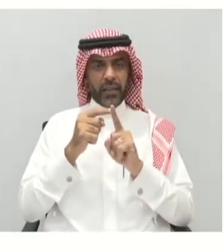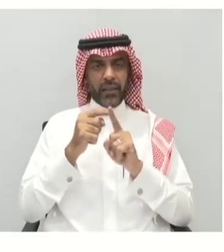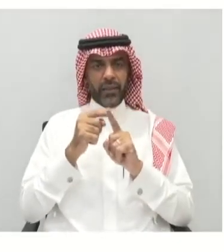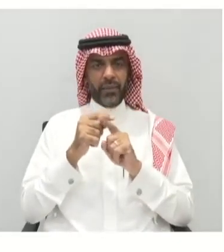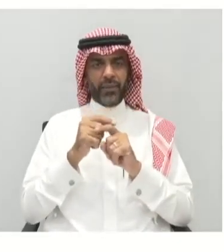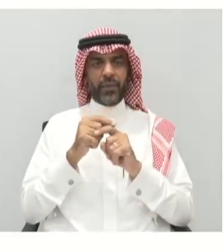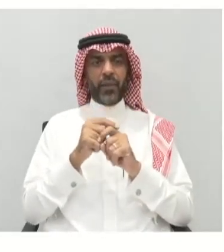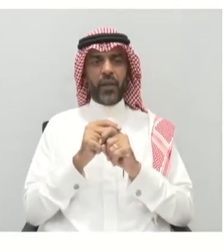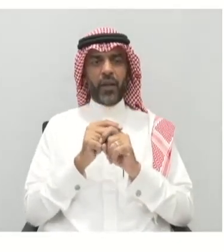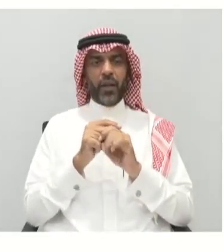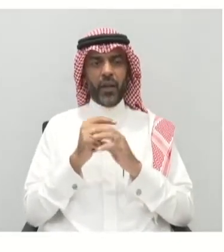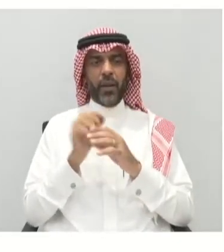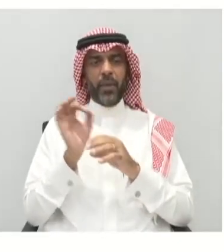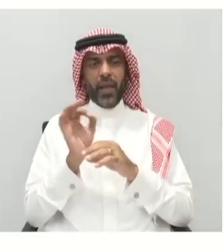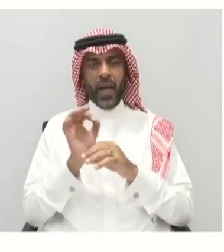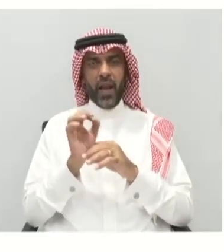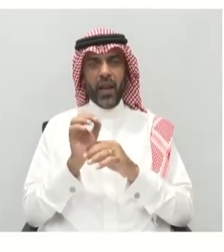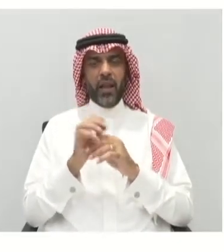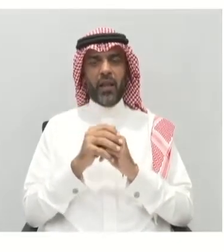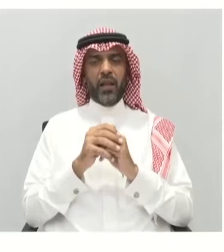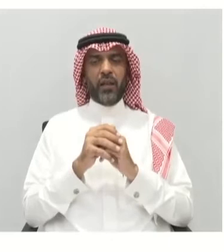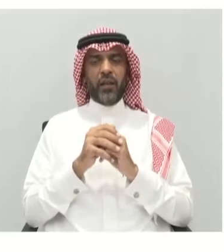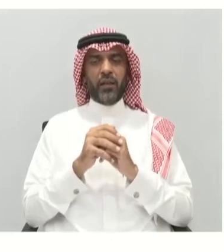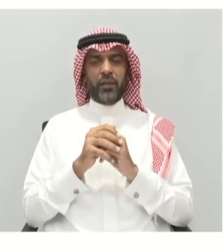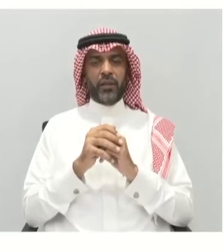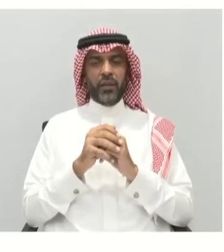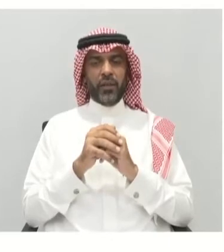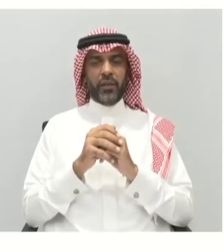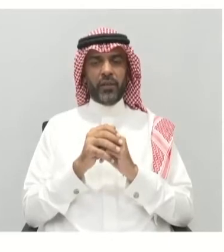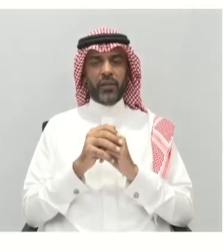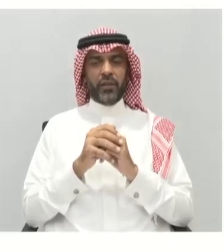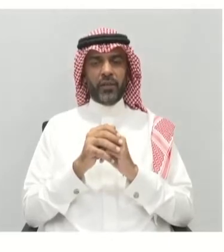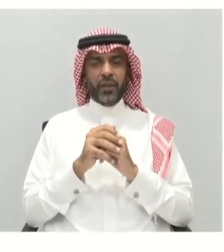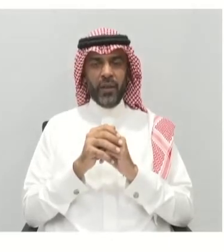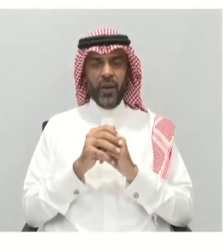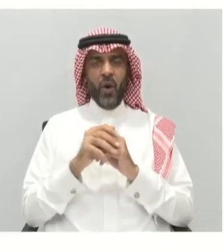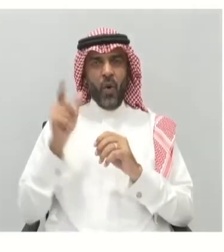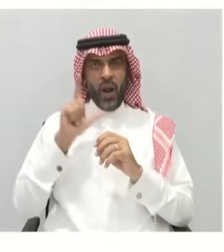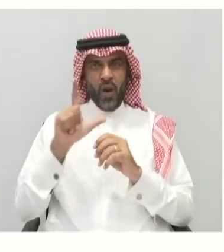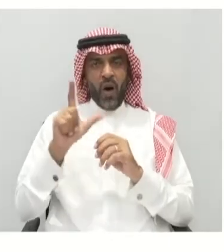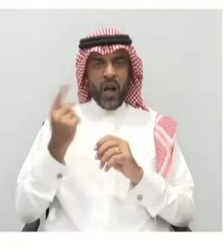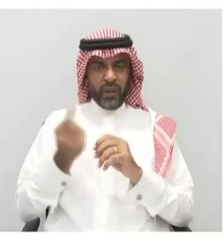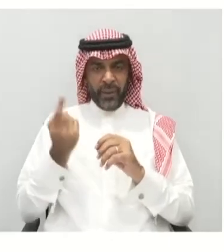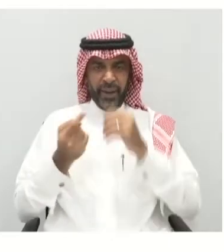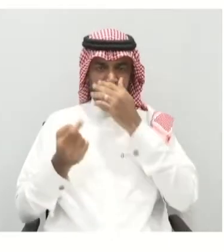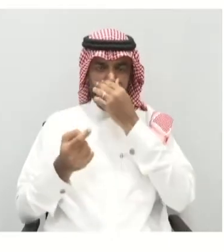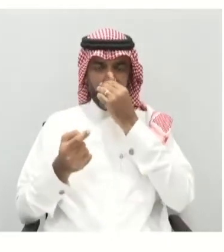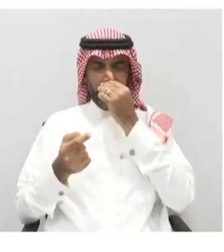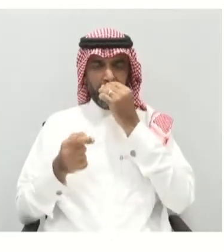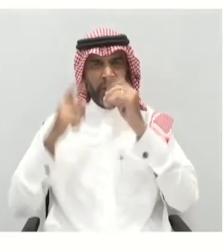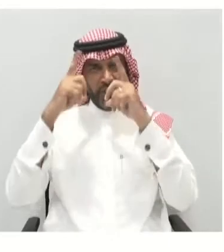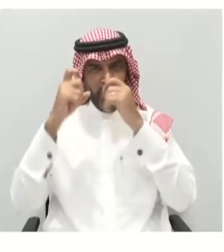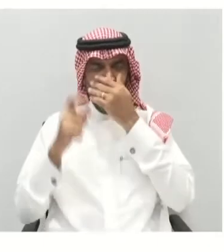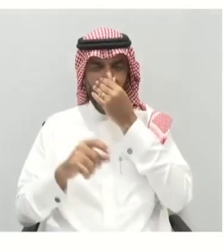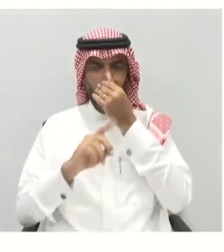الاقناع المنطق لاستدلال اللغه الطبيعيه اللغه الرمزيه السوريه طيب لدينا لدينا هنا موقف